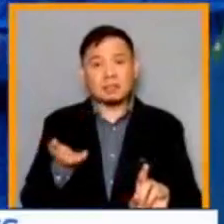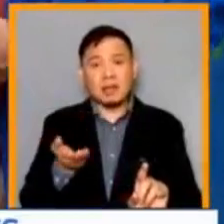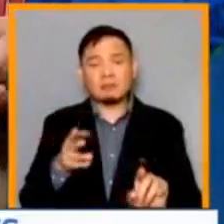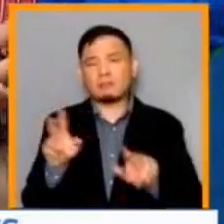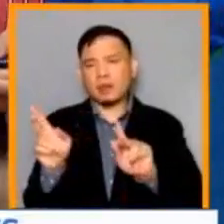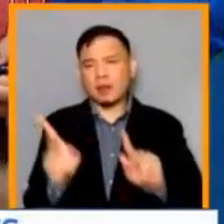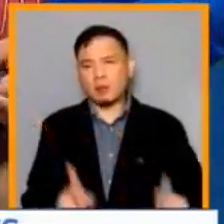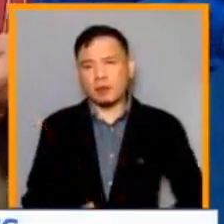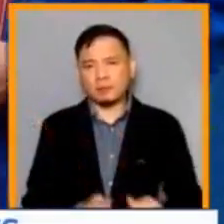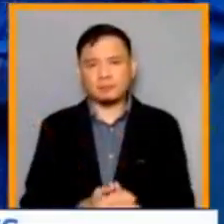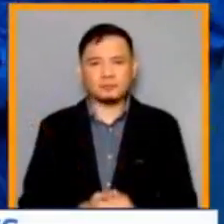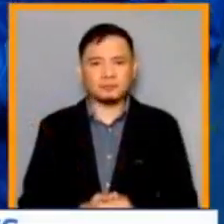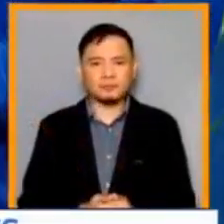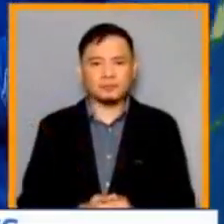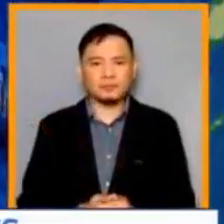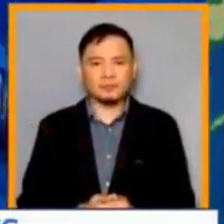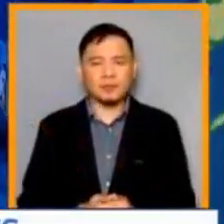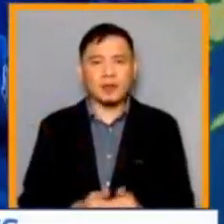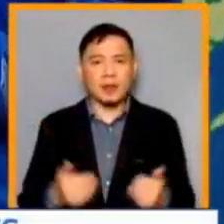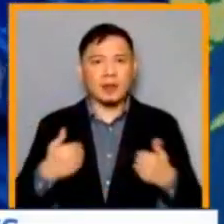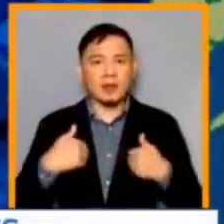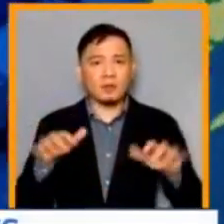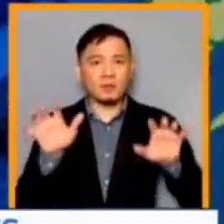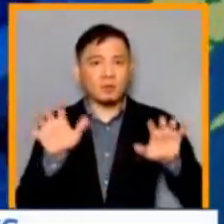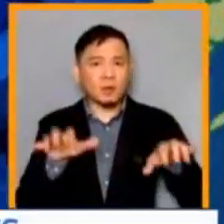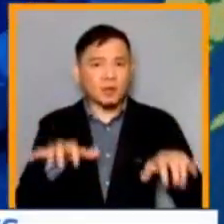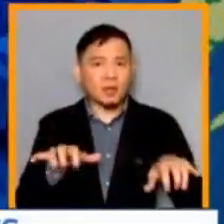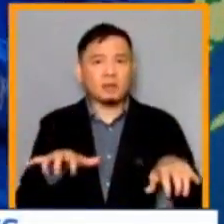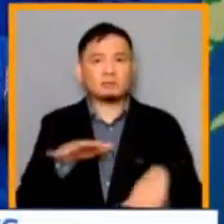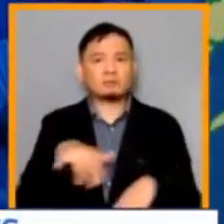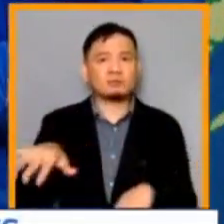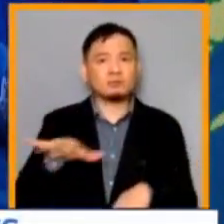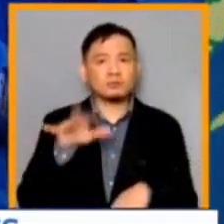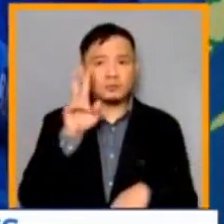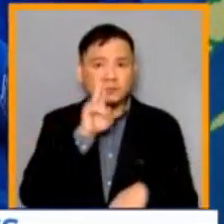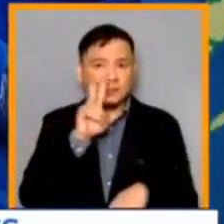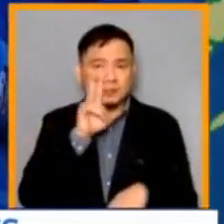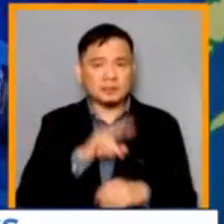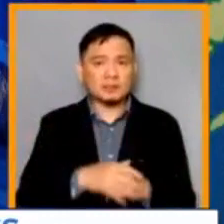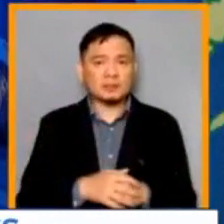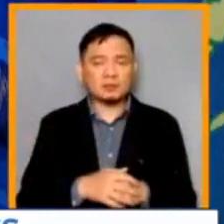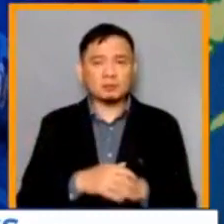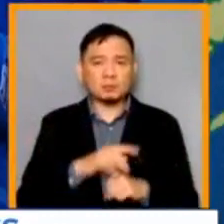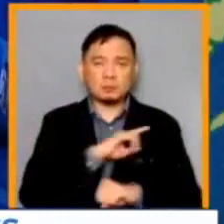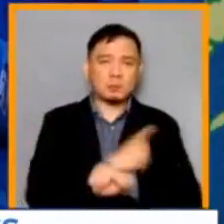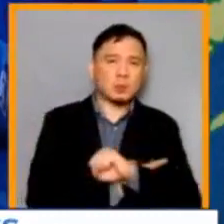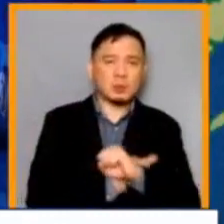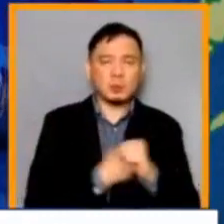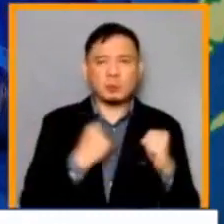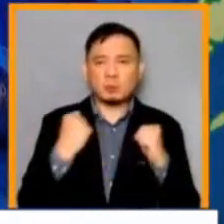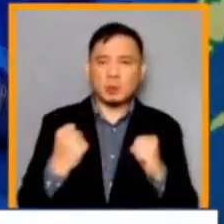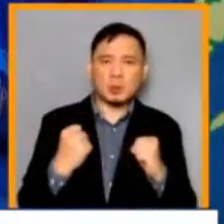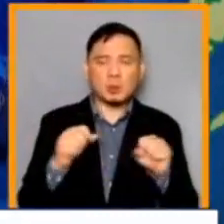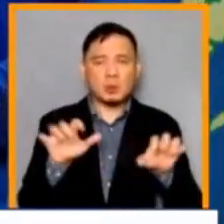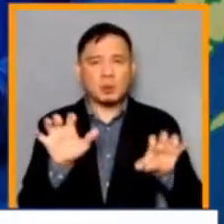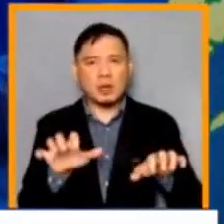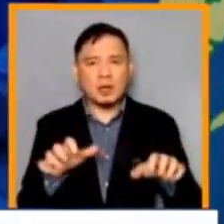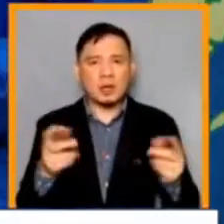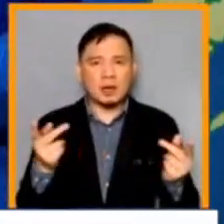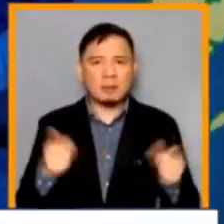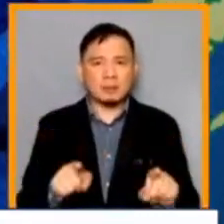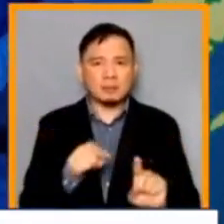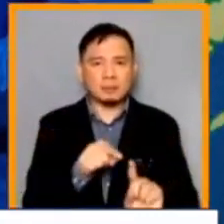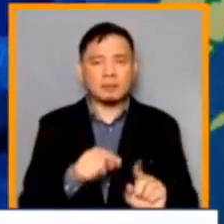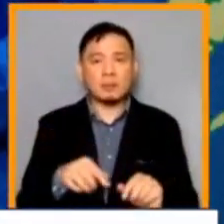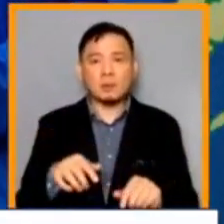araw, asahan pa rin mga pag-uulan sa halos buong Visayas. Mga kapuso, malalakas na ulan yung ating inaasahan. Maghapon yan mula